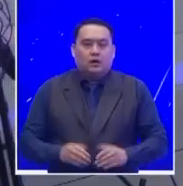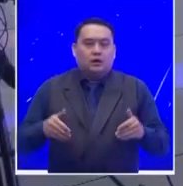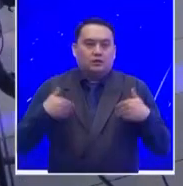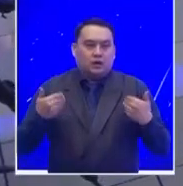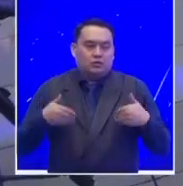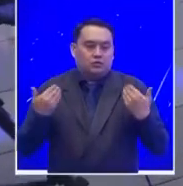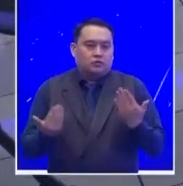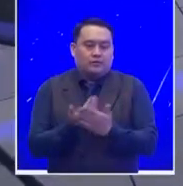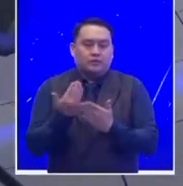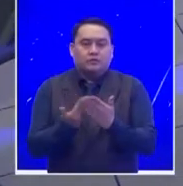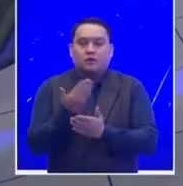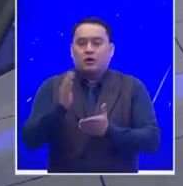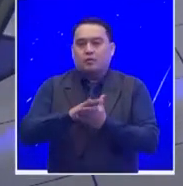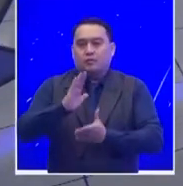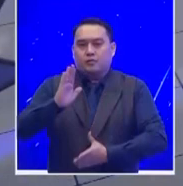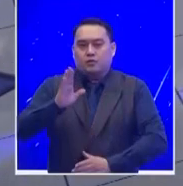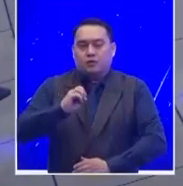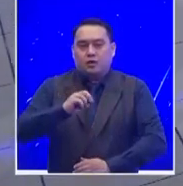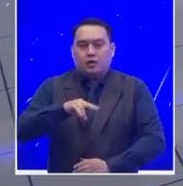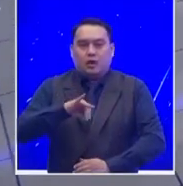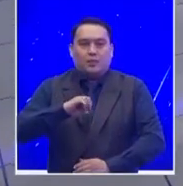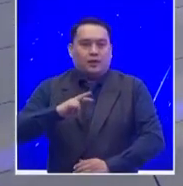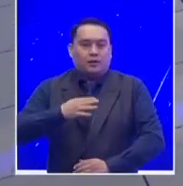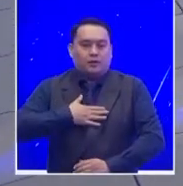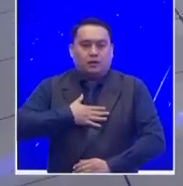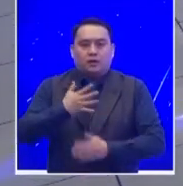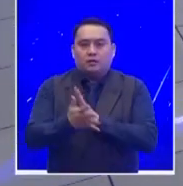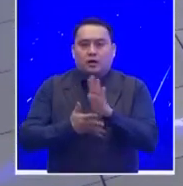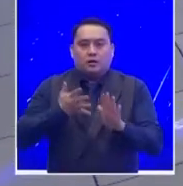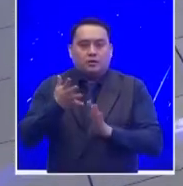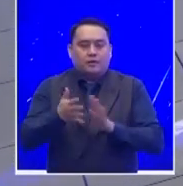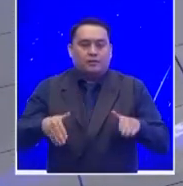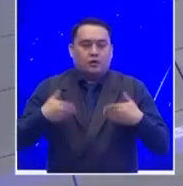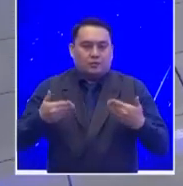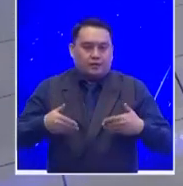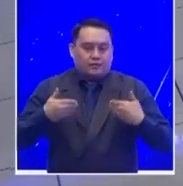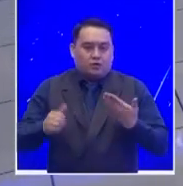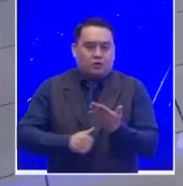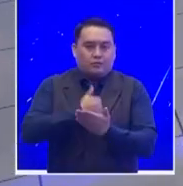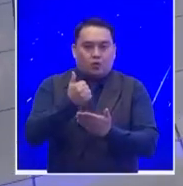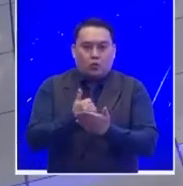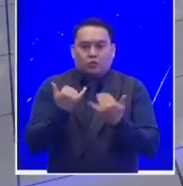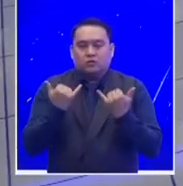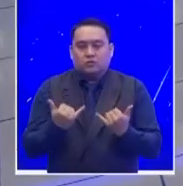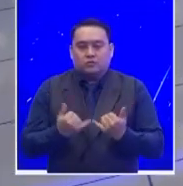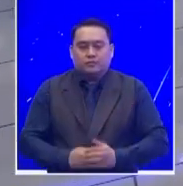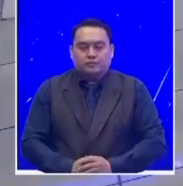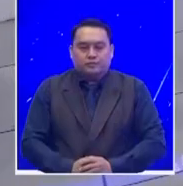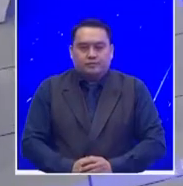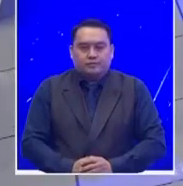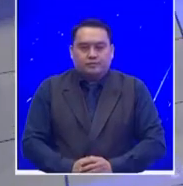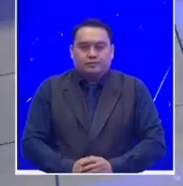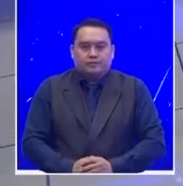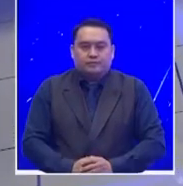Здравствуйте! Время новостей на телеканале ЖТСУ. В студии Еламан Раимбеков и Сурдоперевод обеспечивает Марат Жумабеков. И в начале выпуска коротко о самом